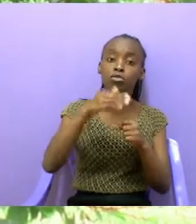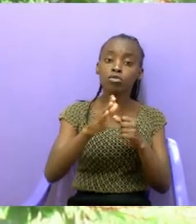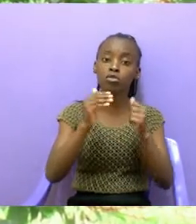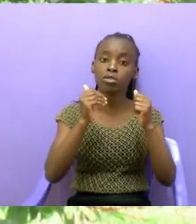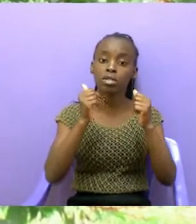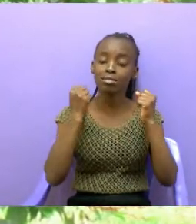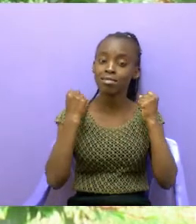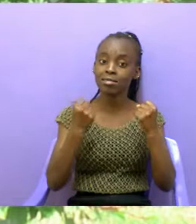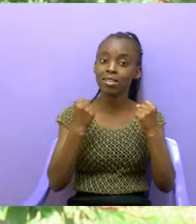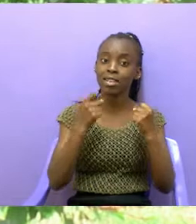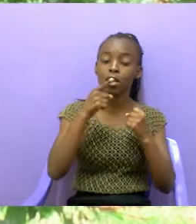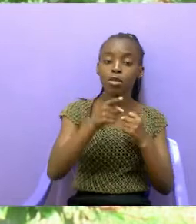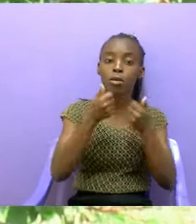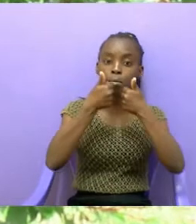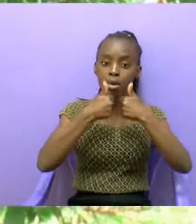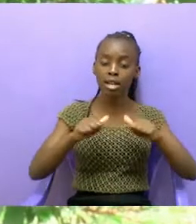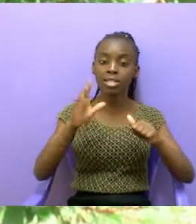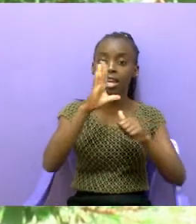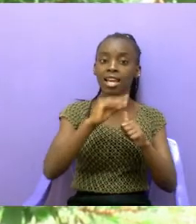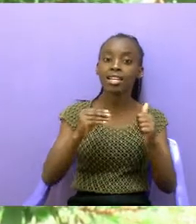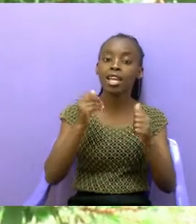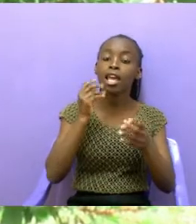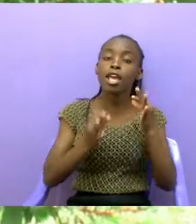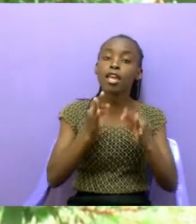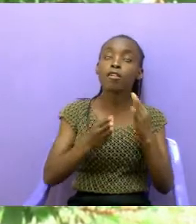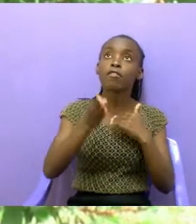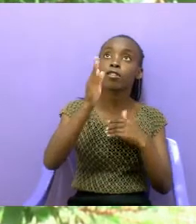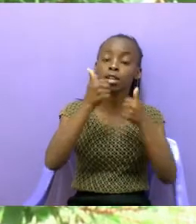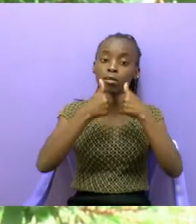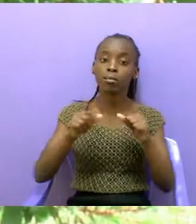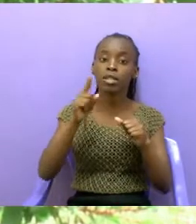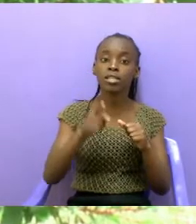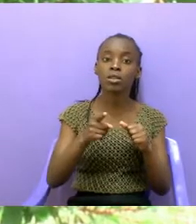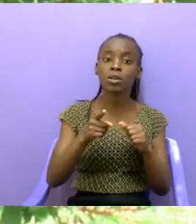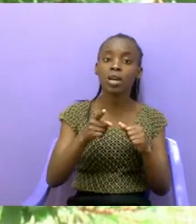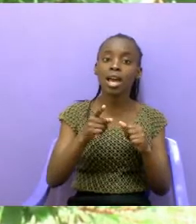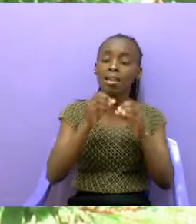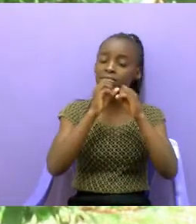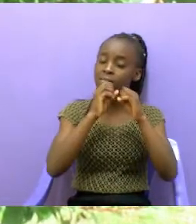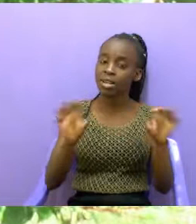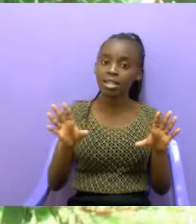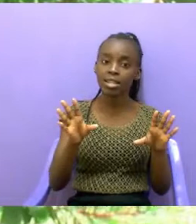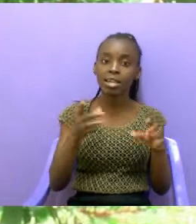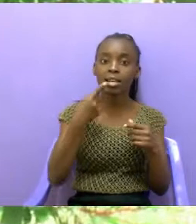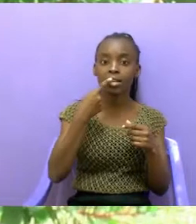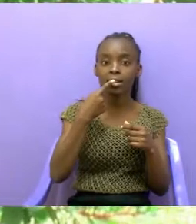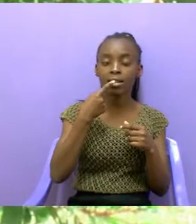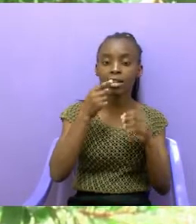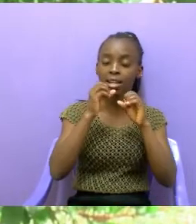amebarikiwa. Na kama amebarikiwa na Mungu, hakuna hali, hakuna mtu anaweza kusema